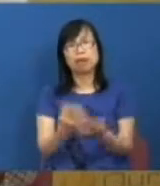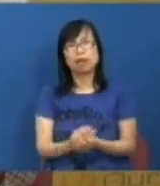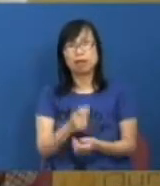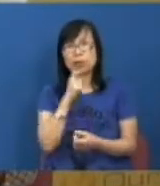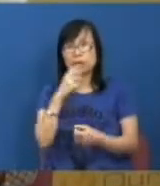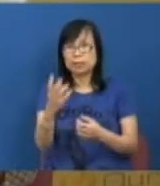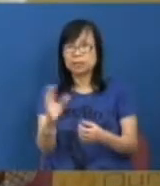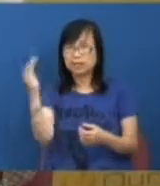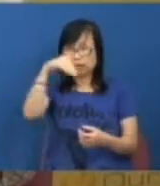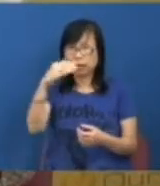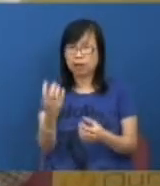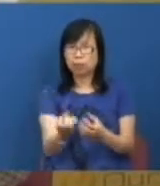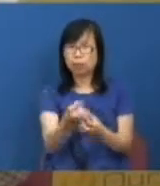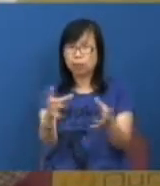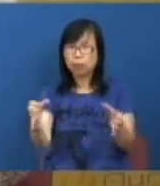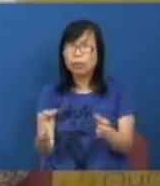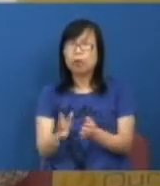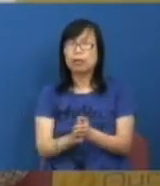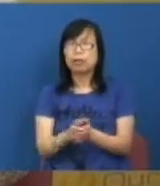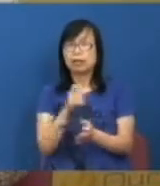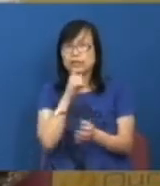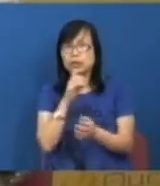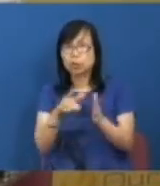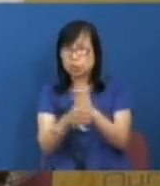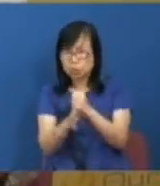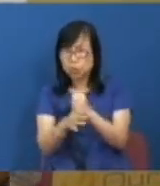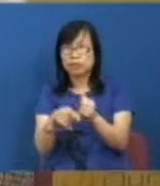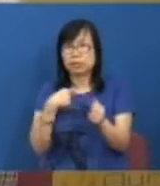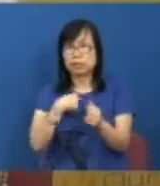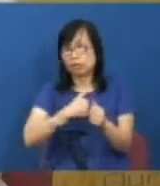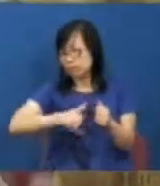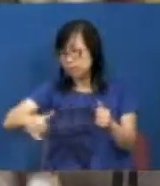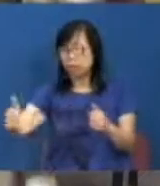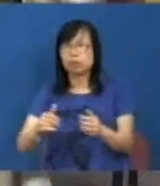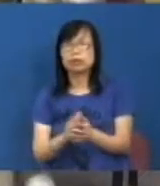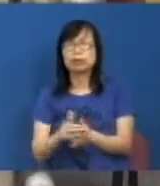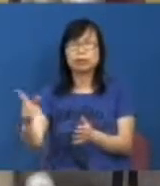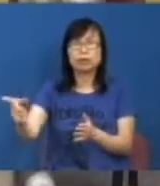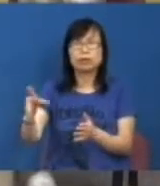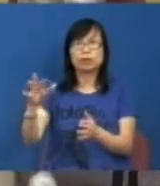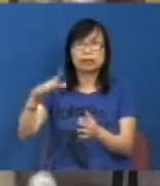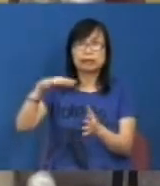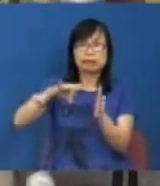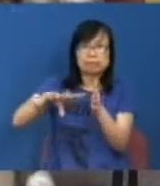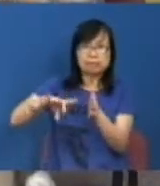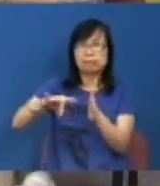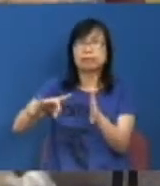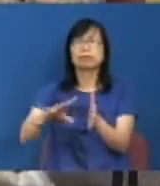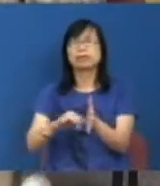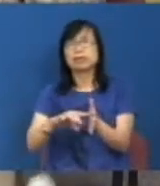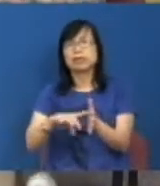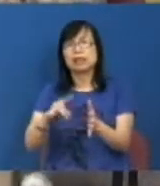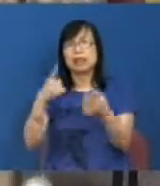瑚裏邊一啲魚類咧就會走啦。即係因為佢有啲低頻率嘅，佢滴滴滴滴滴噔咁，係啊，